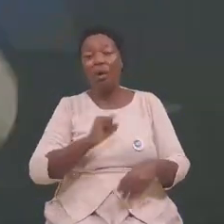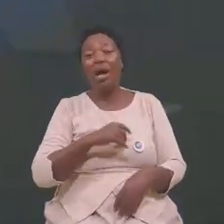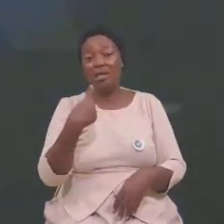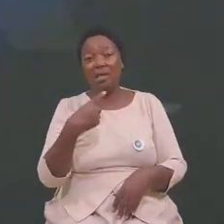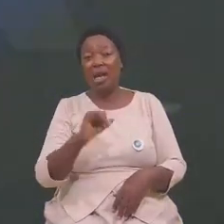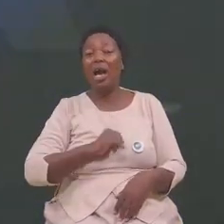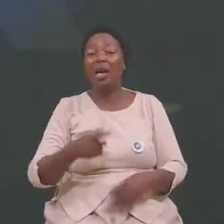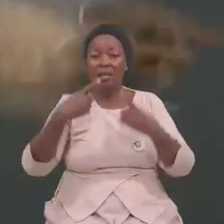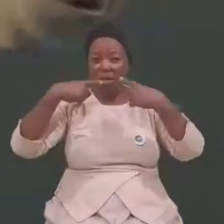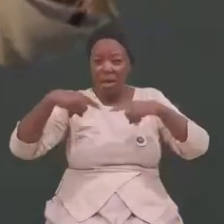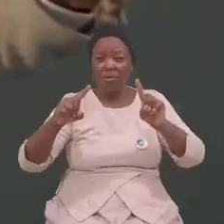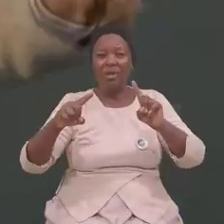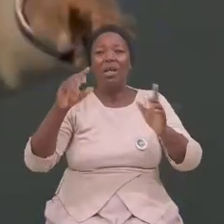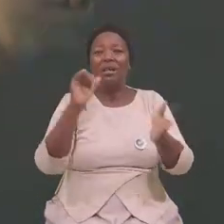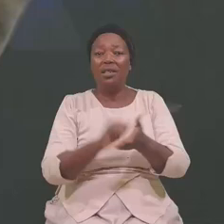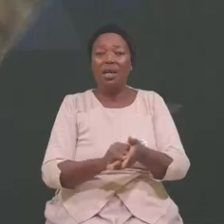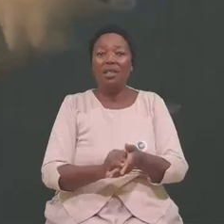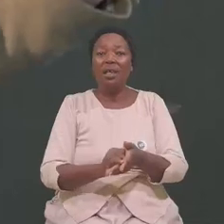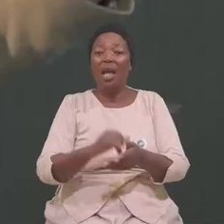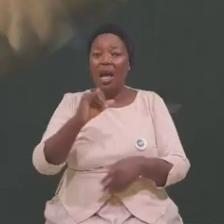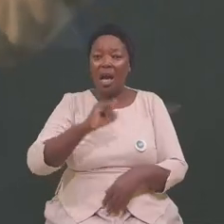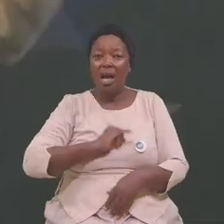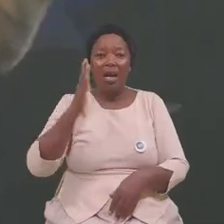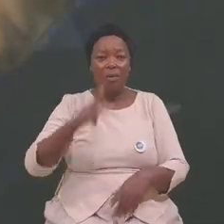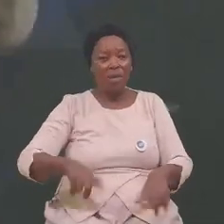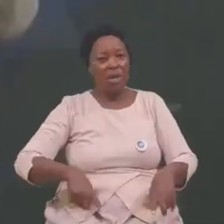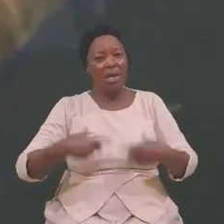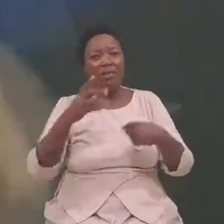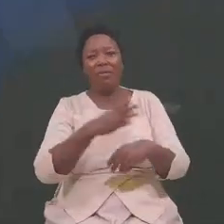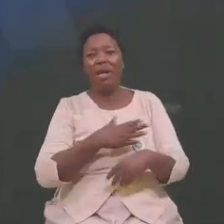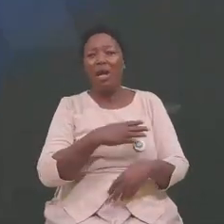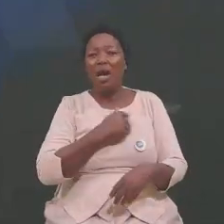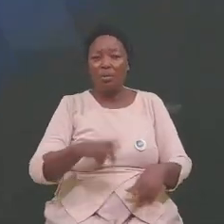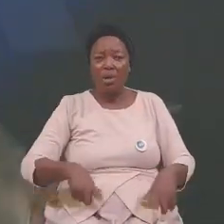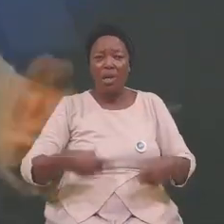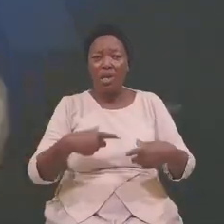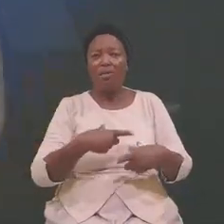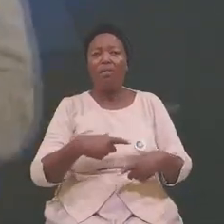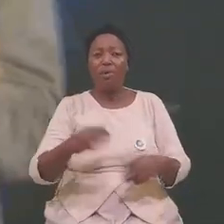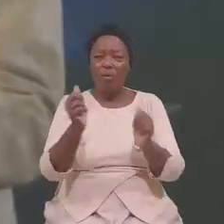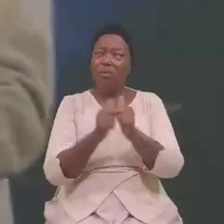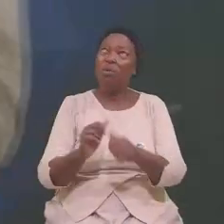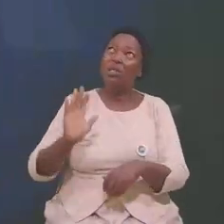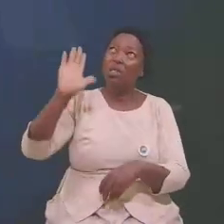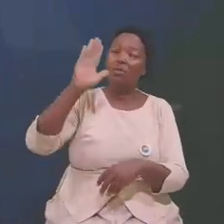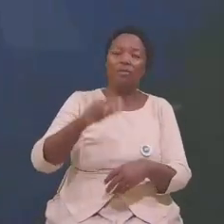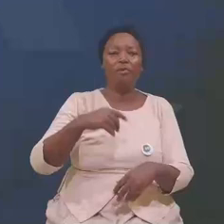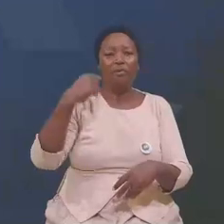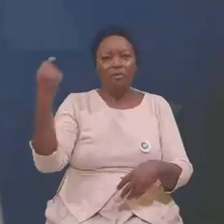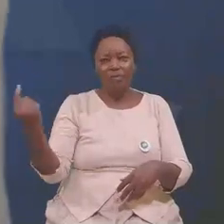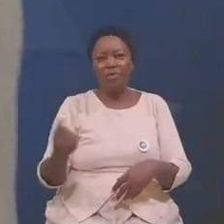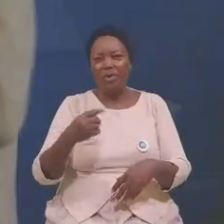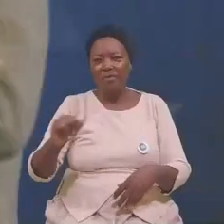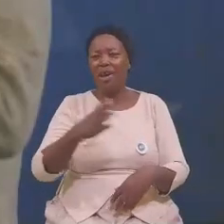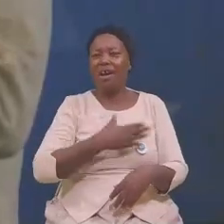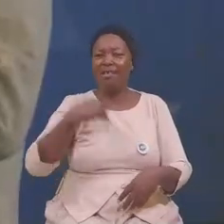déclare que j'habiterai, je vivrai avec lui pour toujours et toujours, tous